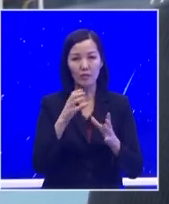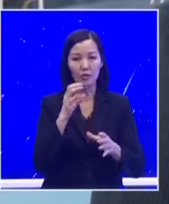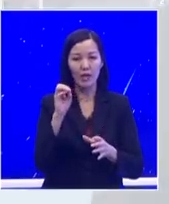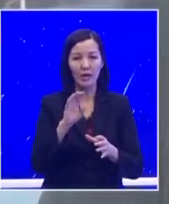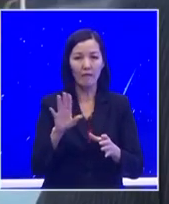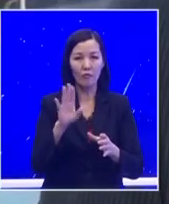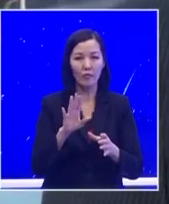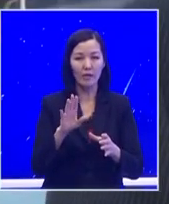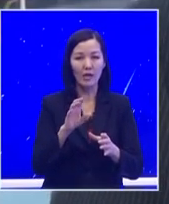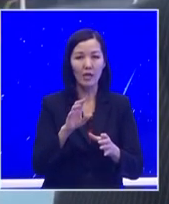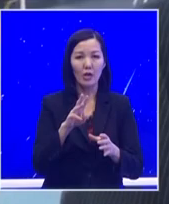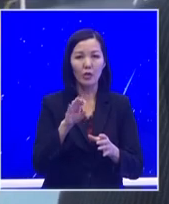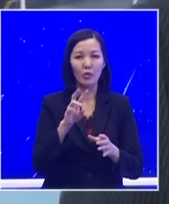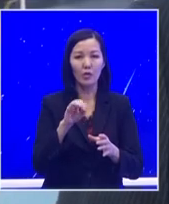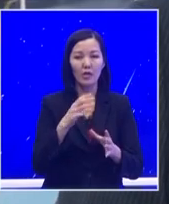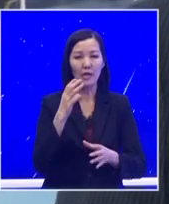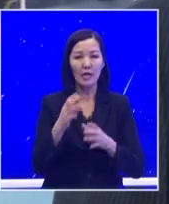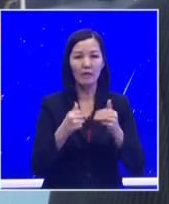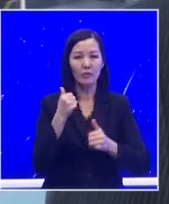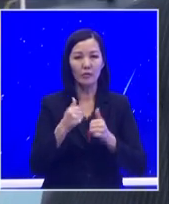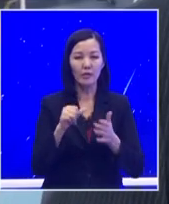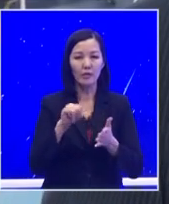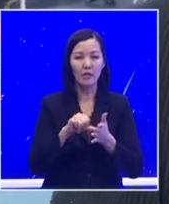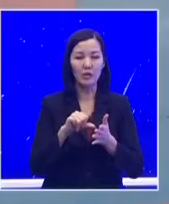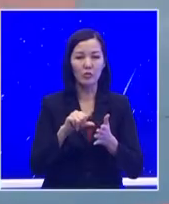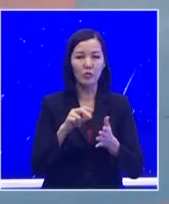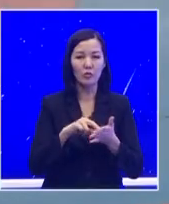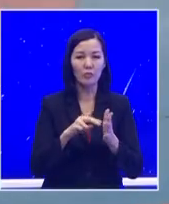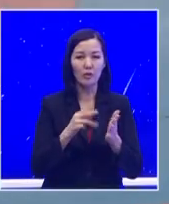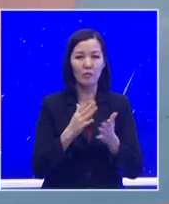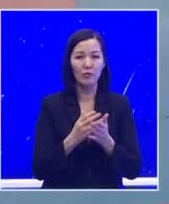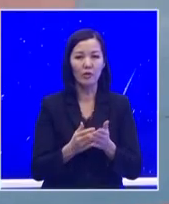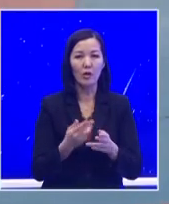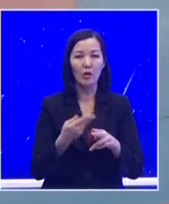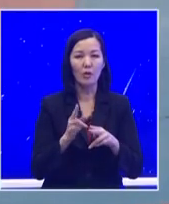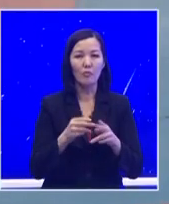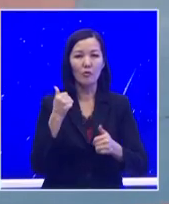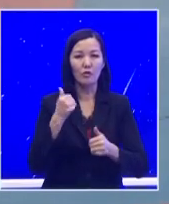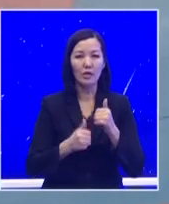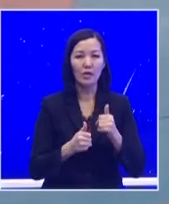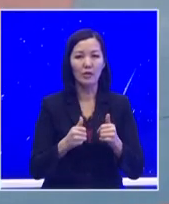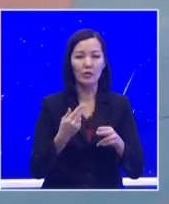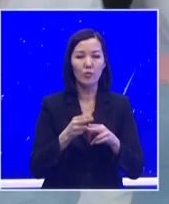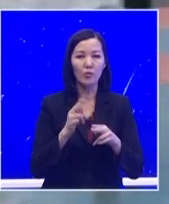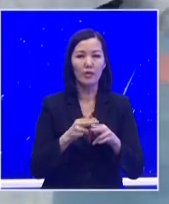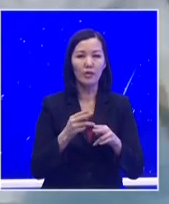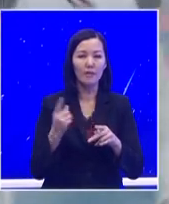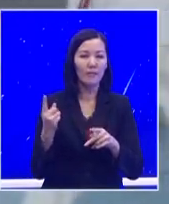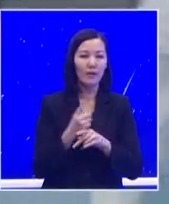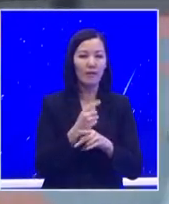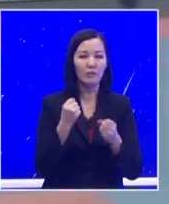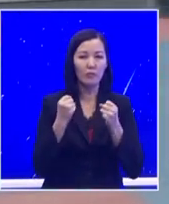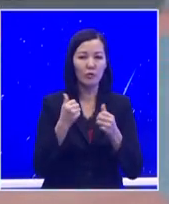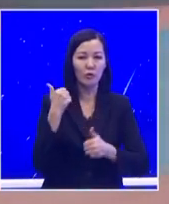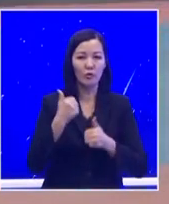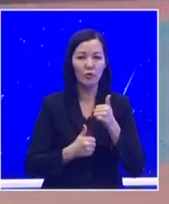біріншілігі мен Токиода болатын әлем чемпионатына қатысуды жоспарлап отыр. Бұл жарыс кейбір өрен үшін өміріндегі алғашқы ірі